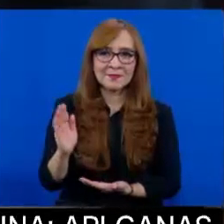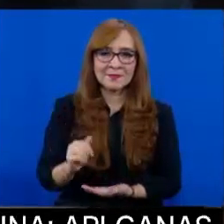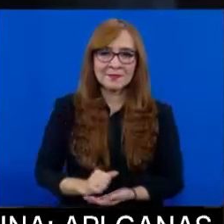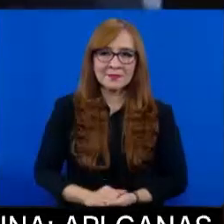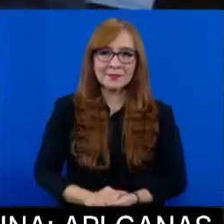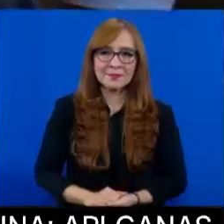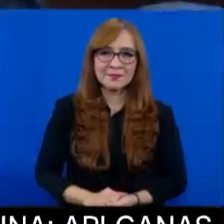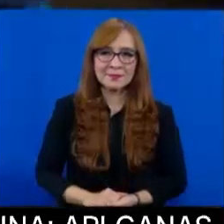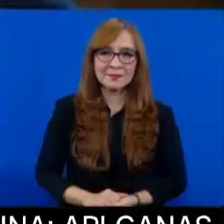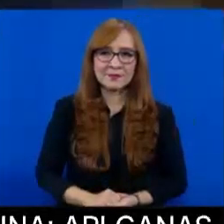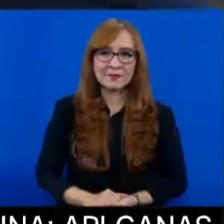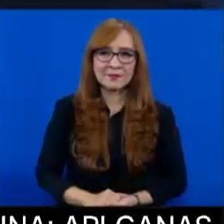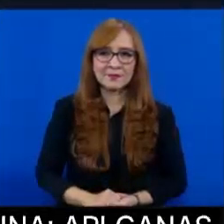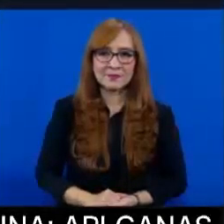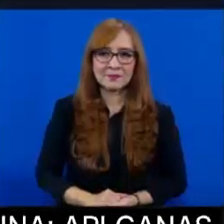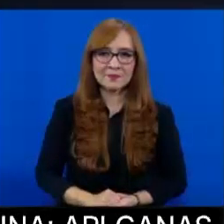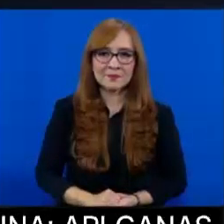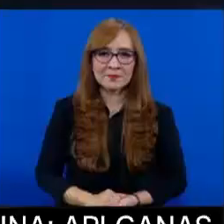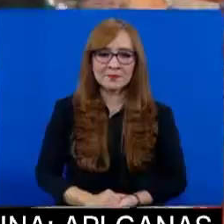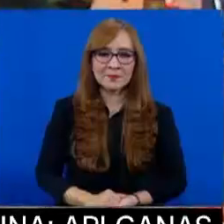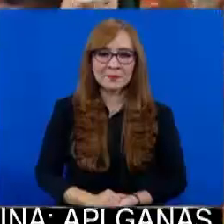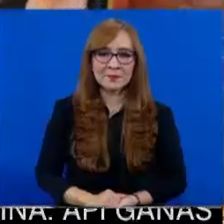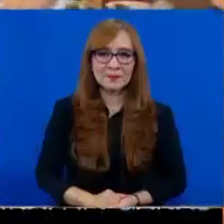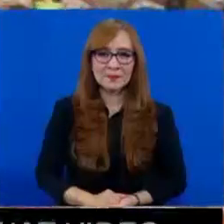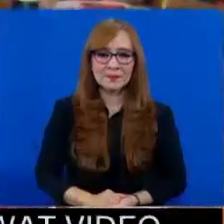Oke, silakan, Mas. Yang ini.